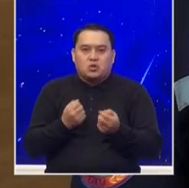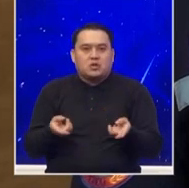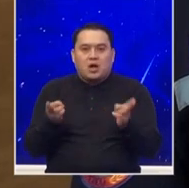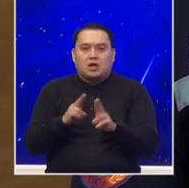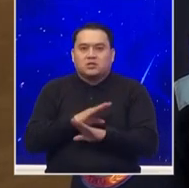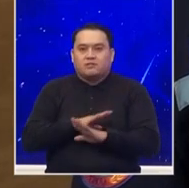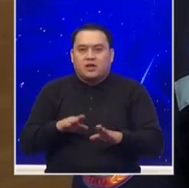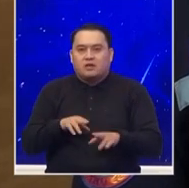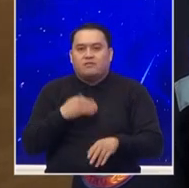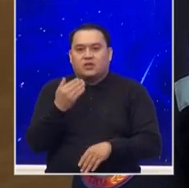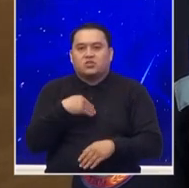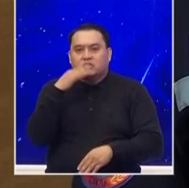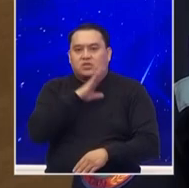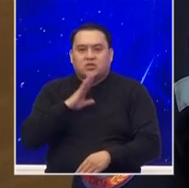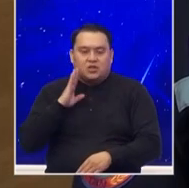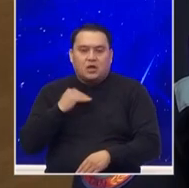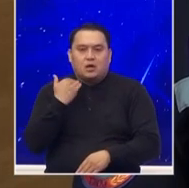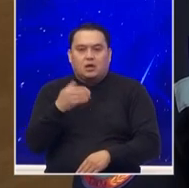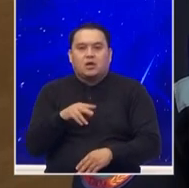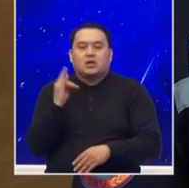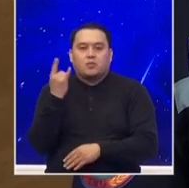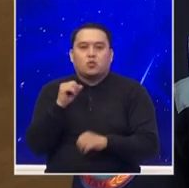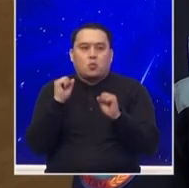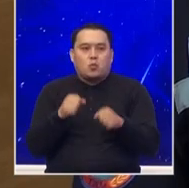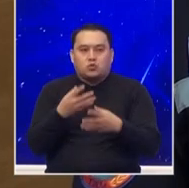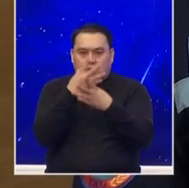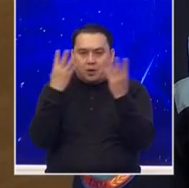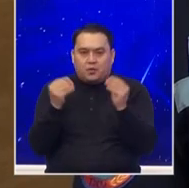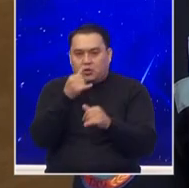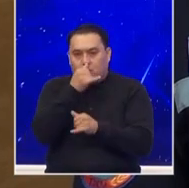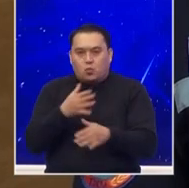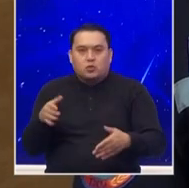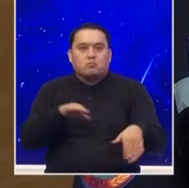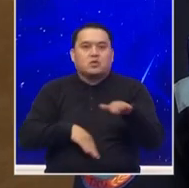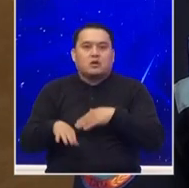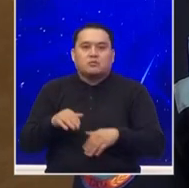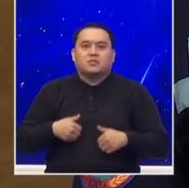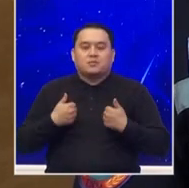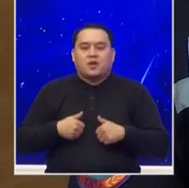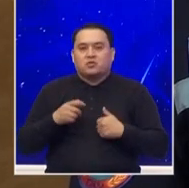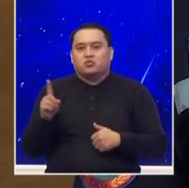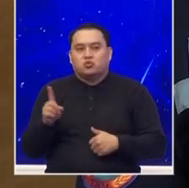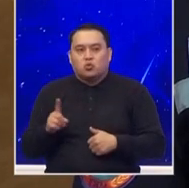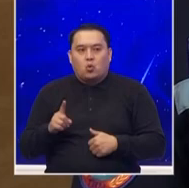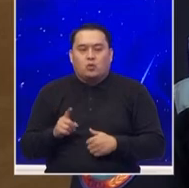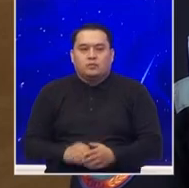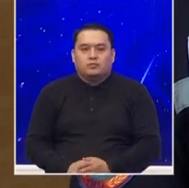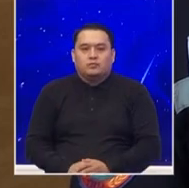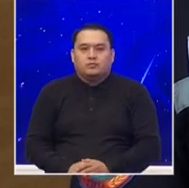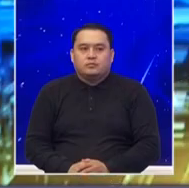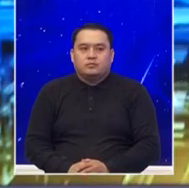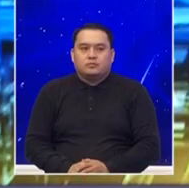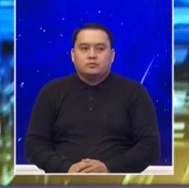без присмотра ваших детей. Ребенок при купании может забыть о том, что он не умеет плавать, и принять попытки к тому, чтобы начать купаться.